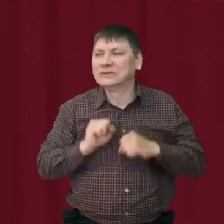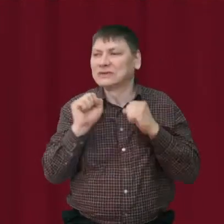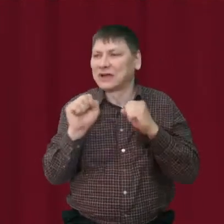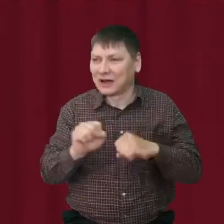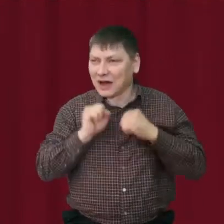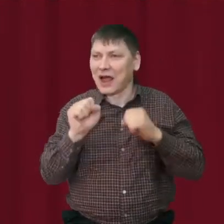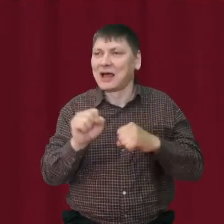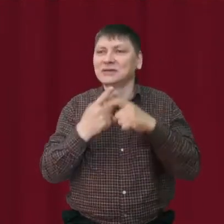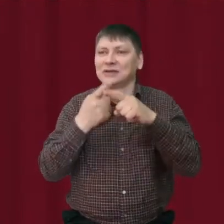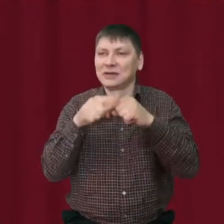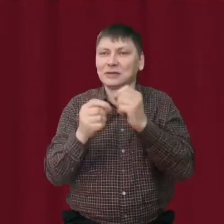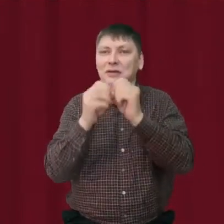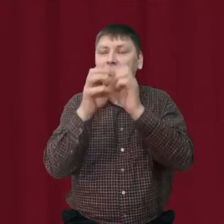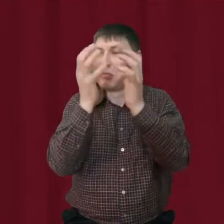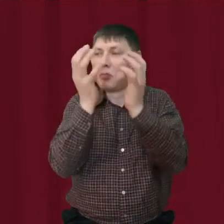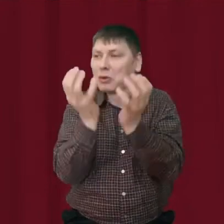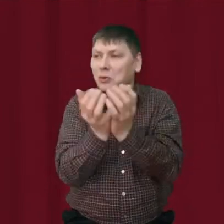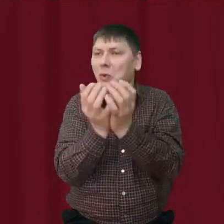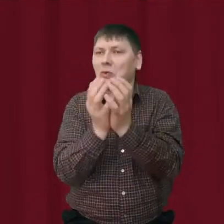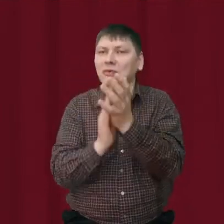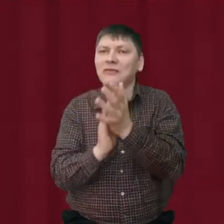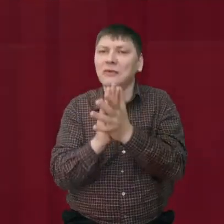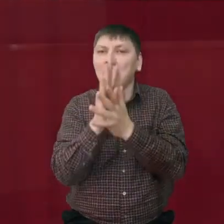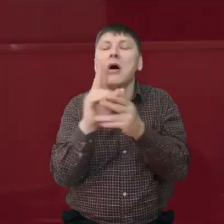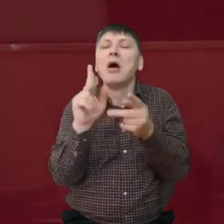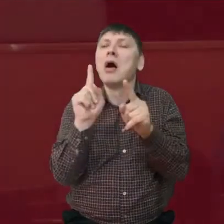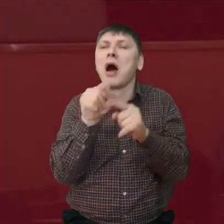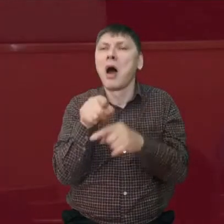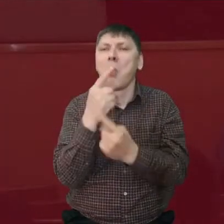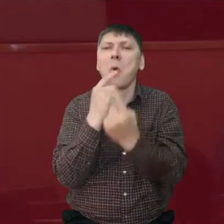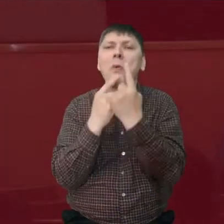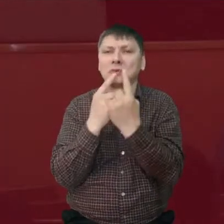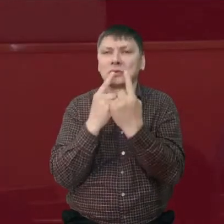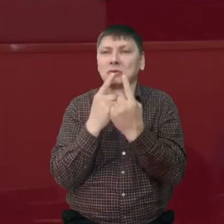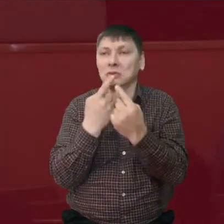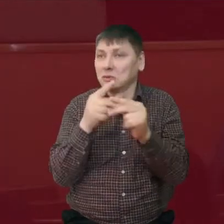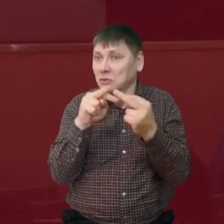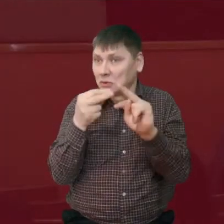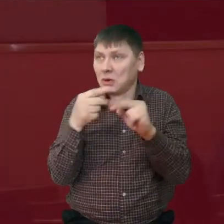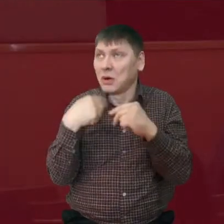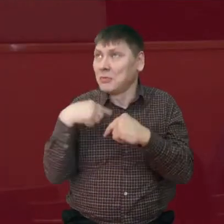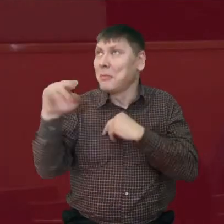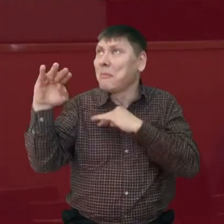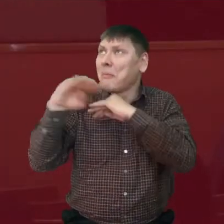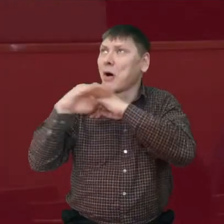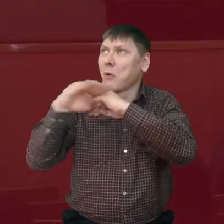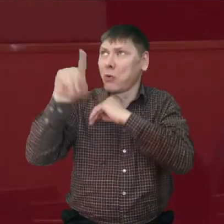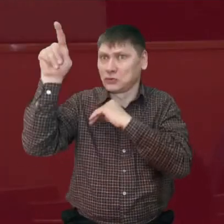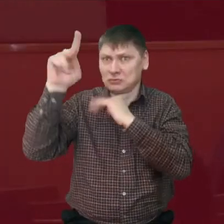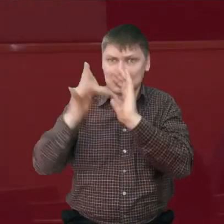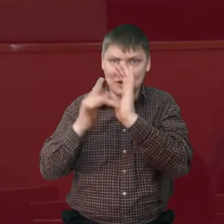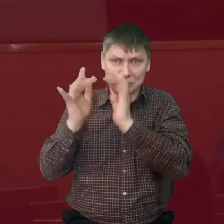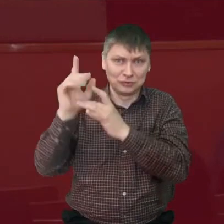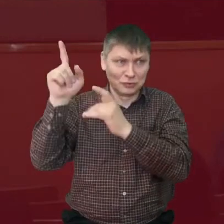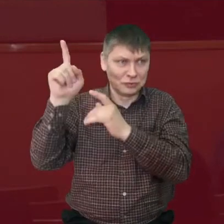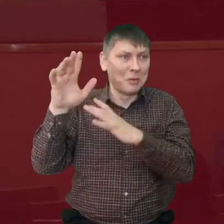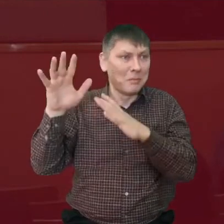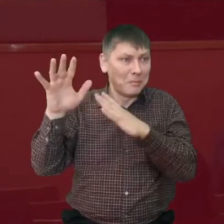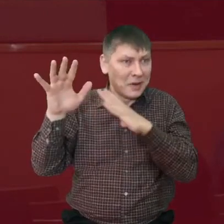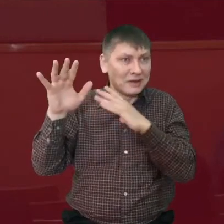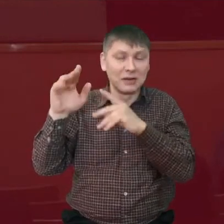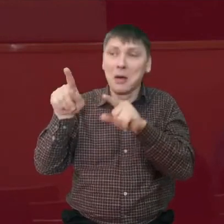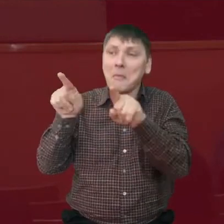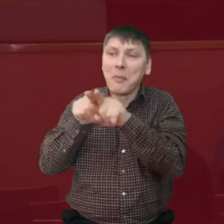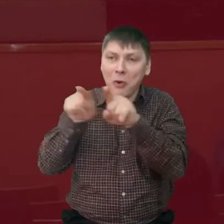жизни, это подобие Иисусу Христу. Это быть похожим на Христа, отражать Его в нашей жизни, быть вот этим